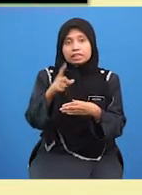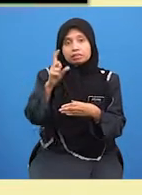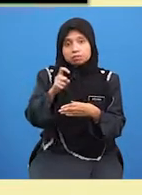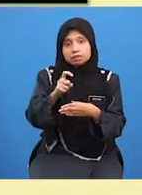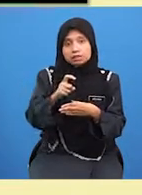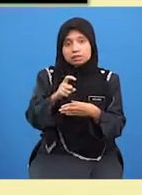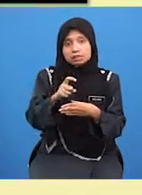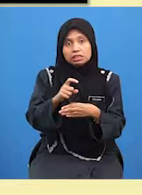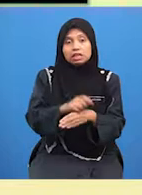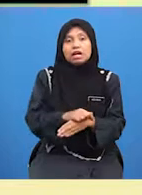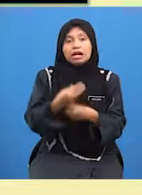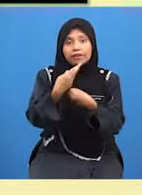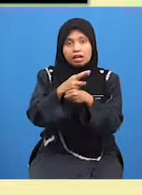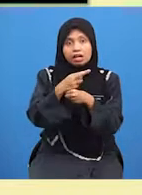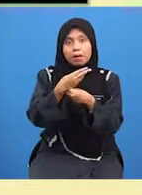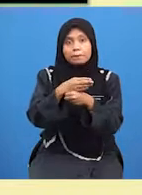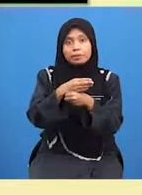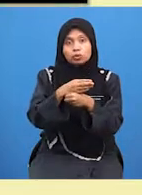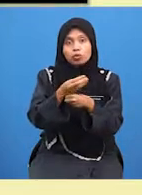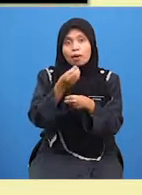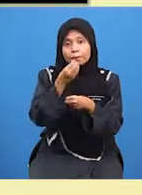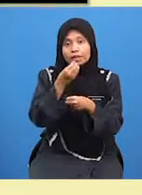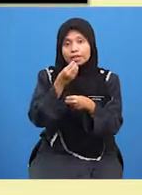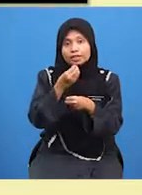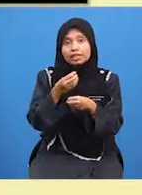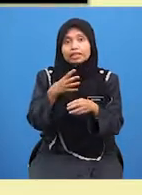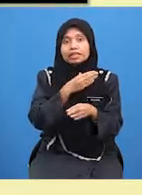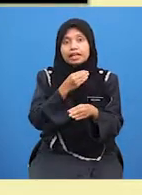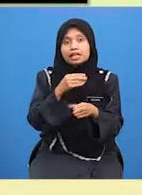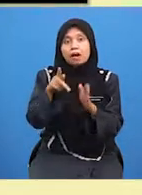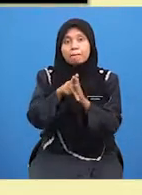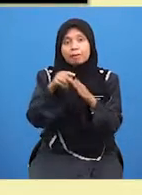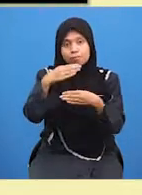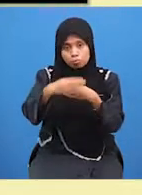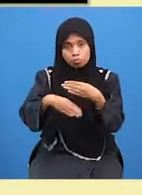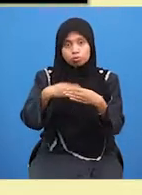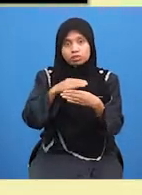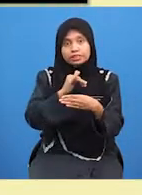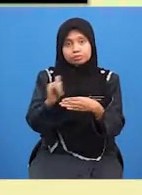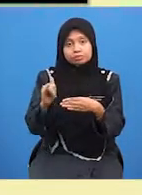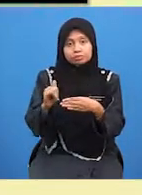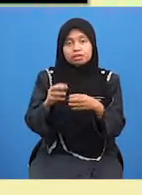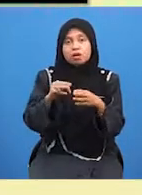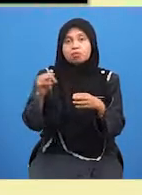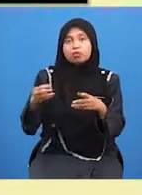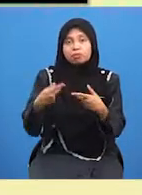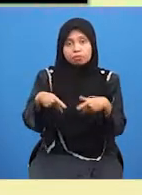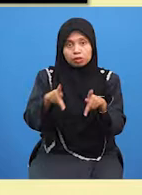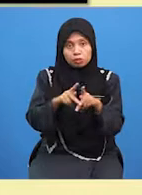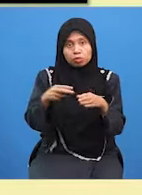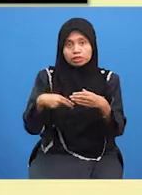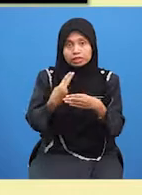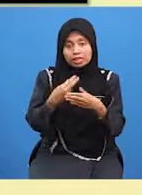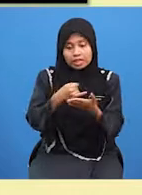dihasilkan mestilah melibatkan reka bentuk makanan berserta bungkusannya. Murid perlu